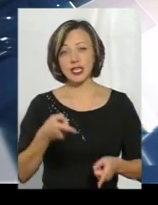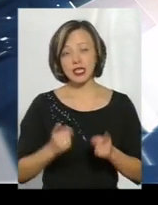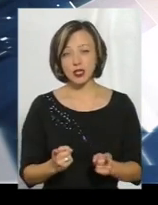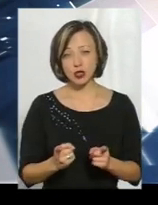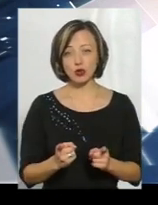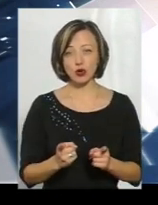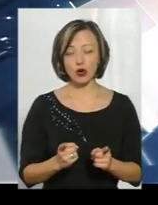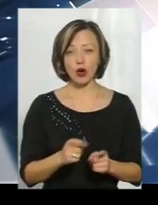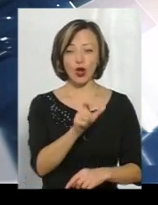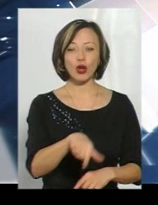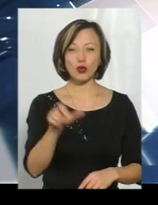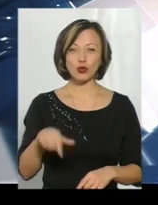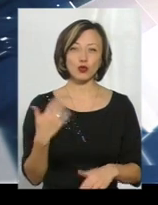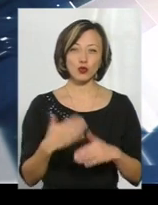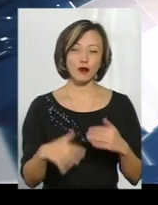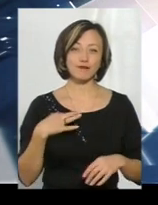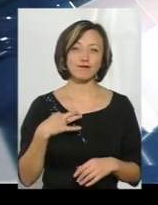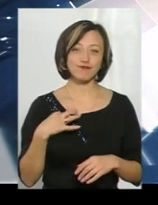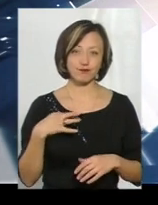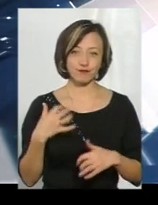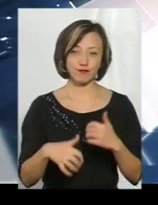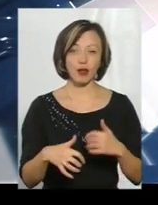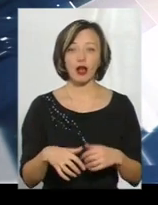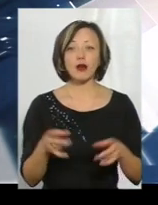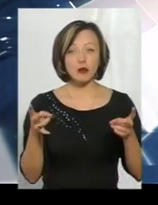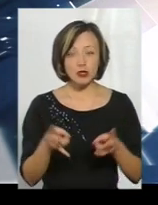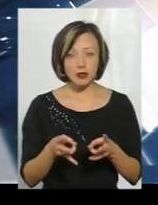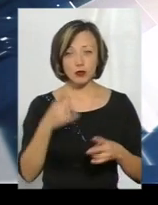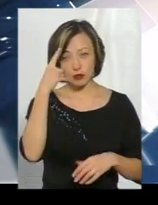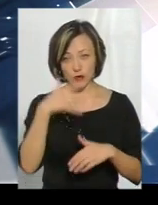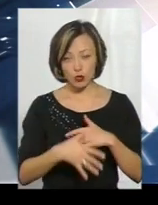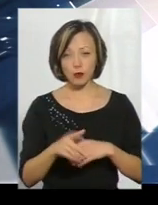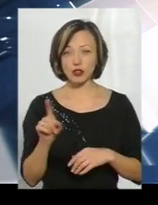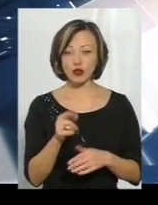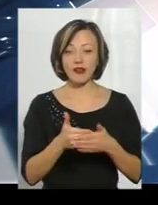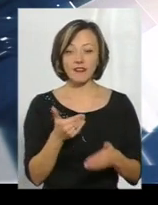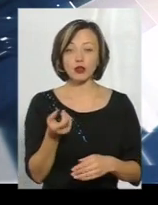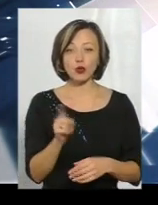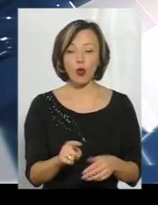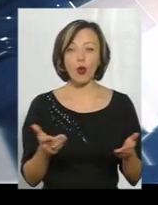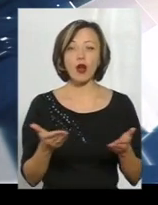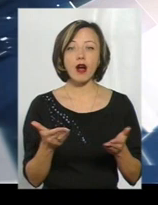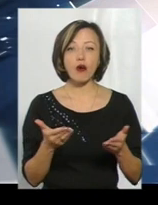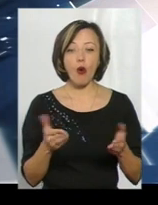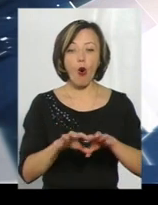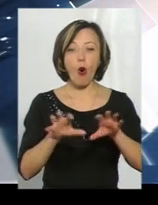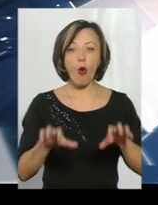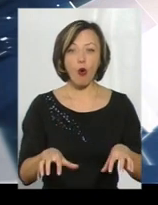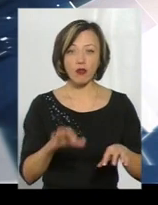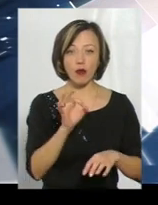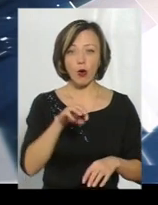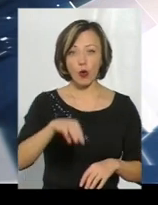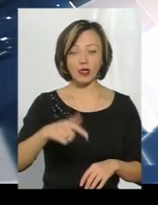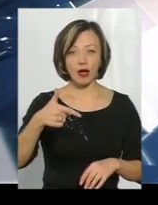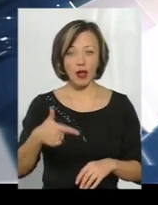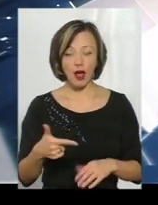дійсно виборці дещо байдужі, але їм потрібно усвідомити, що від того, якого голову об'єднаної